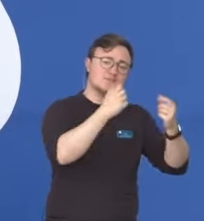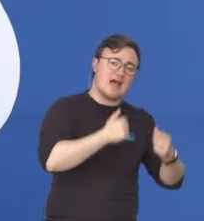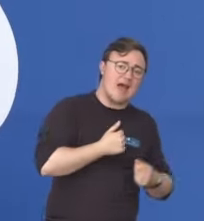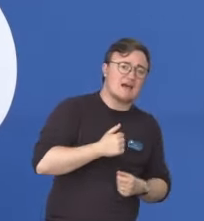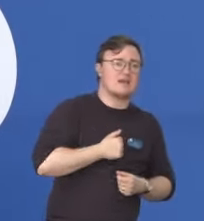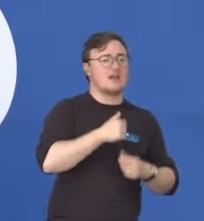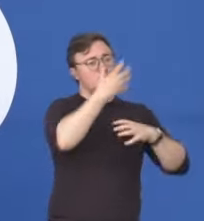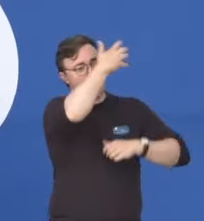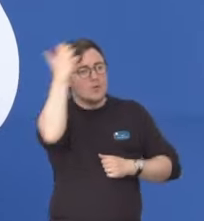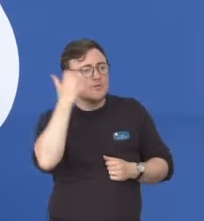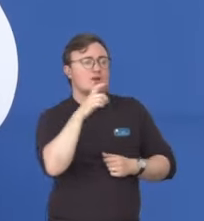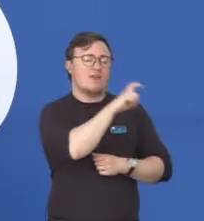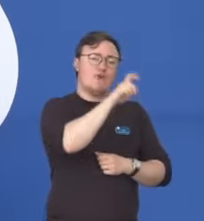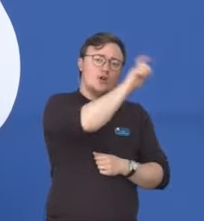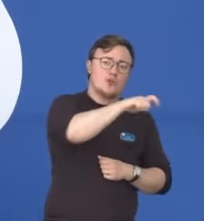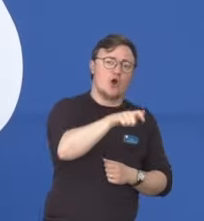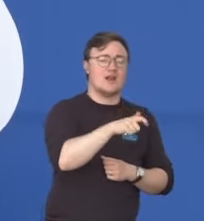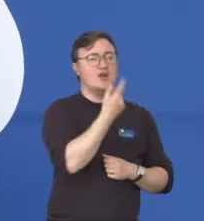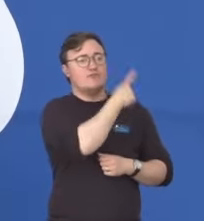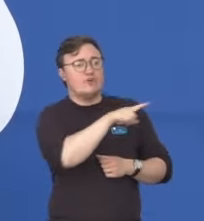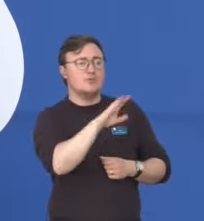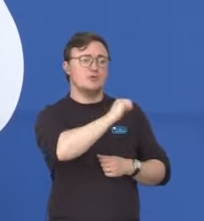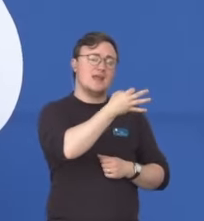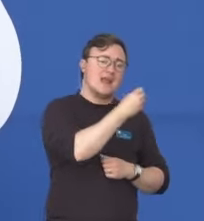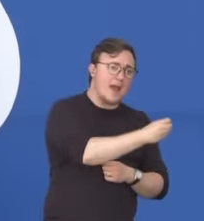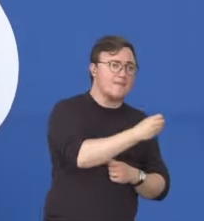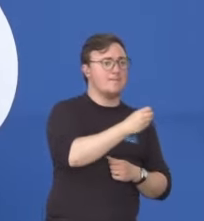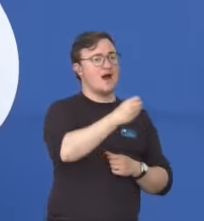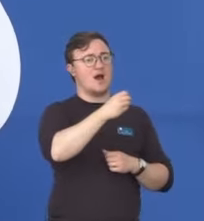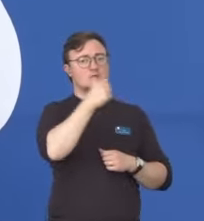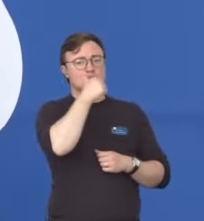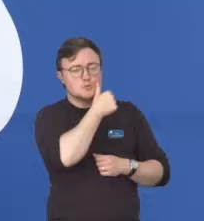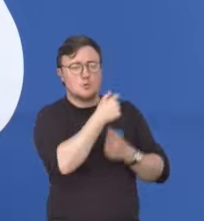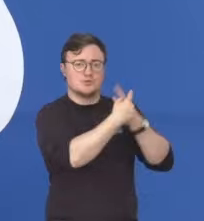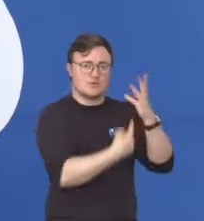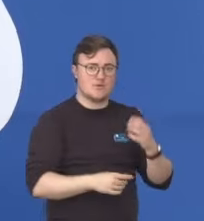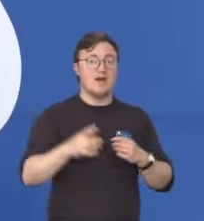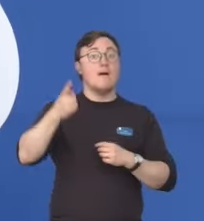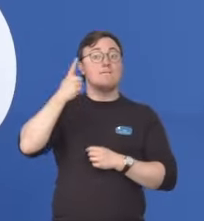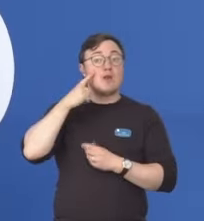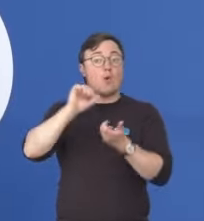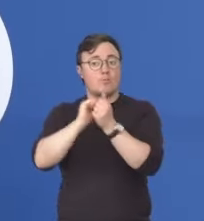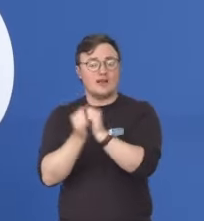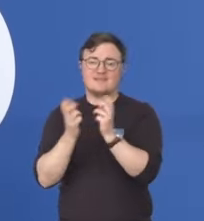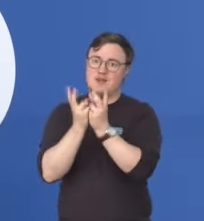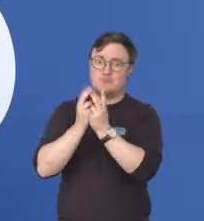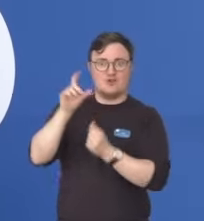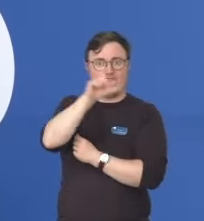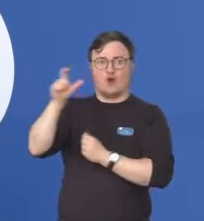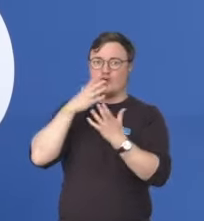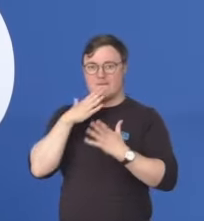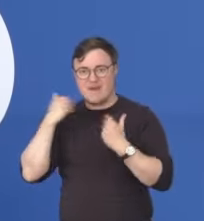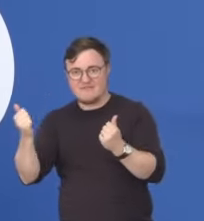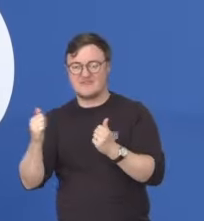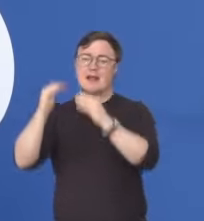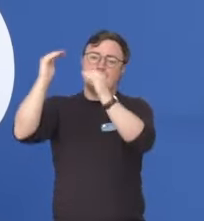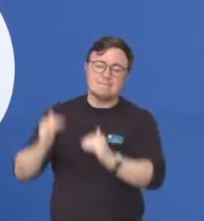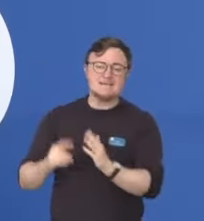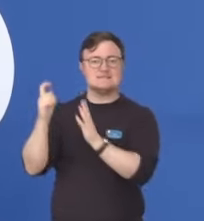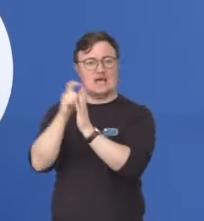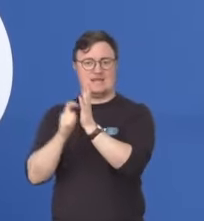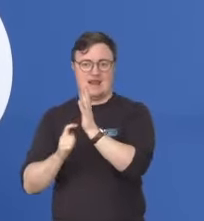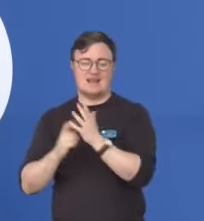företagare. Förbud mot saker som snus och EPA. Vill du ha blå politik, alltså att man gör det bättre för företag, att man minskar regelbördan, gör